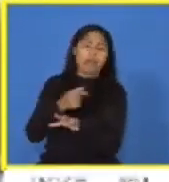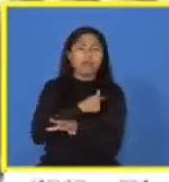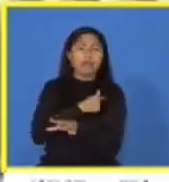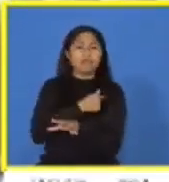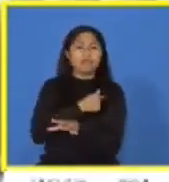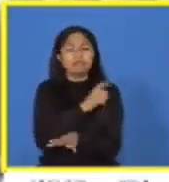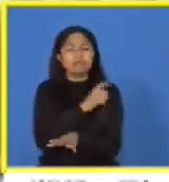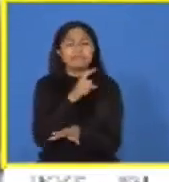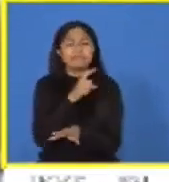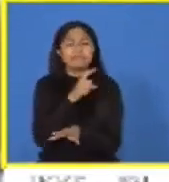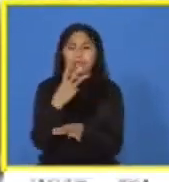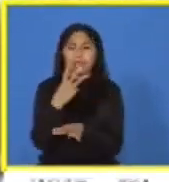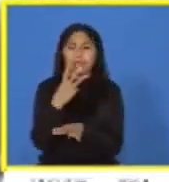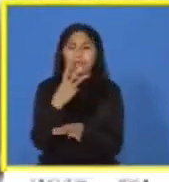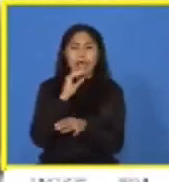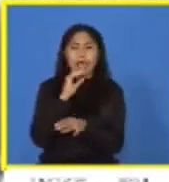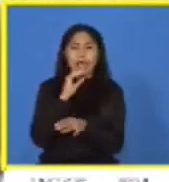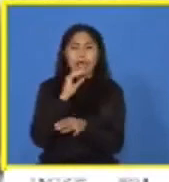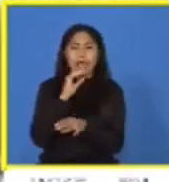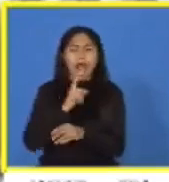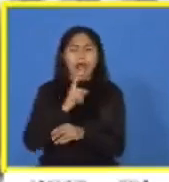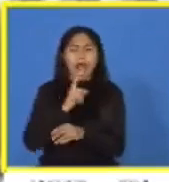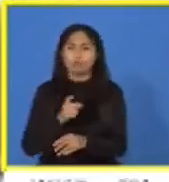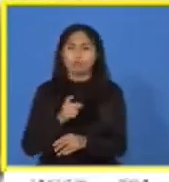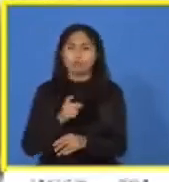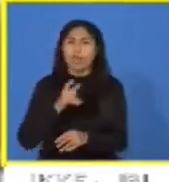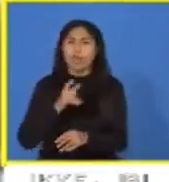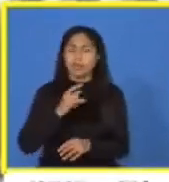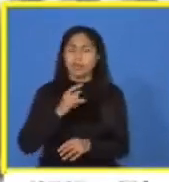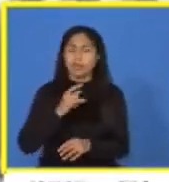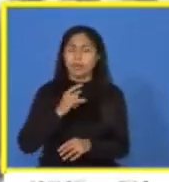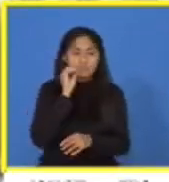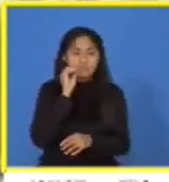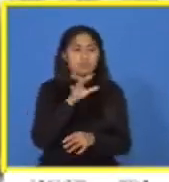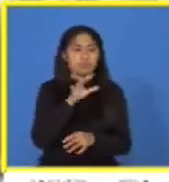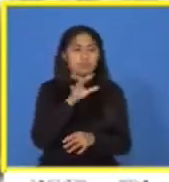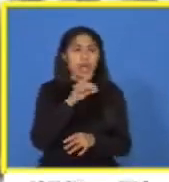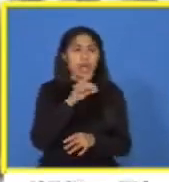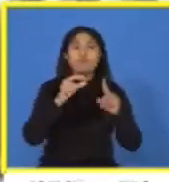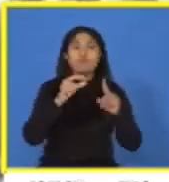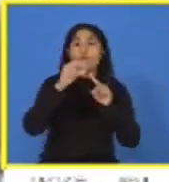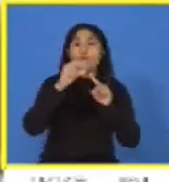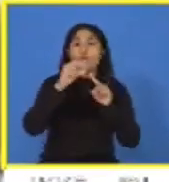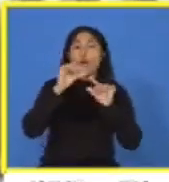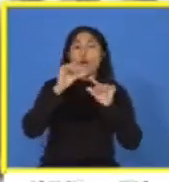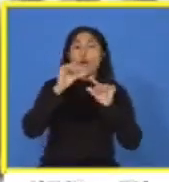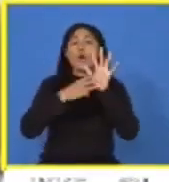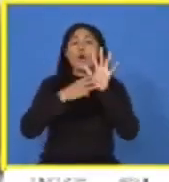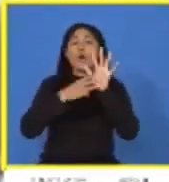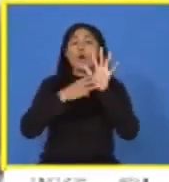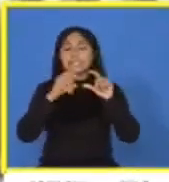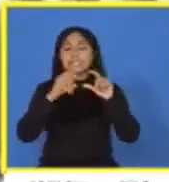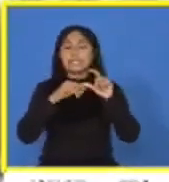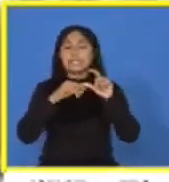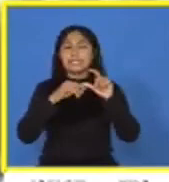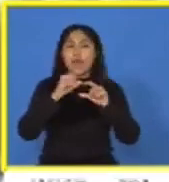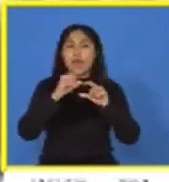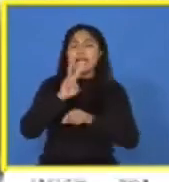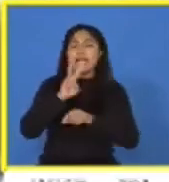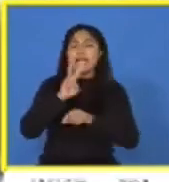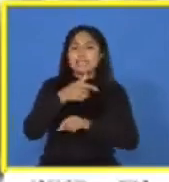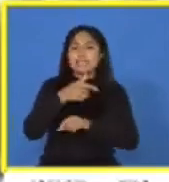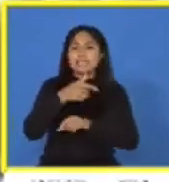juga sampaikan tetap promosi untuk melakukan vaksinasi kedua. Dan setiap